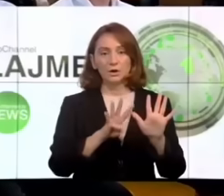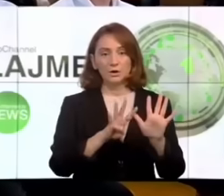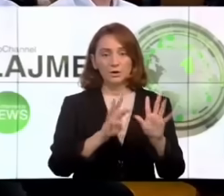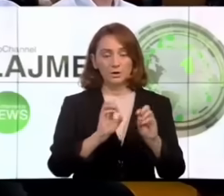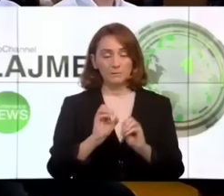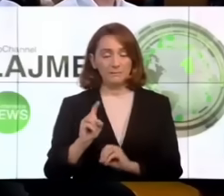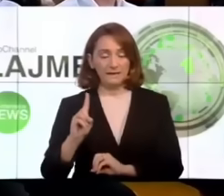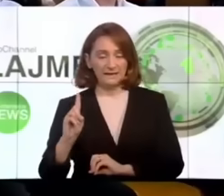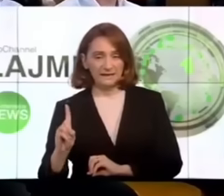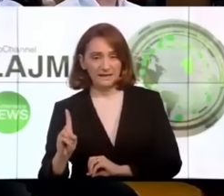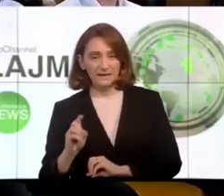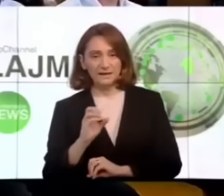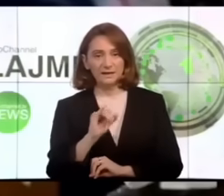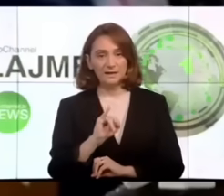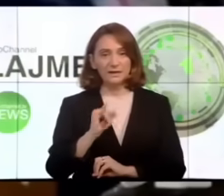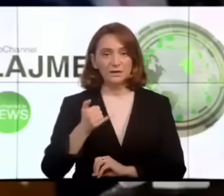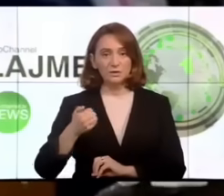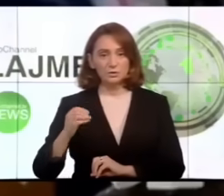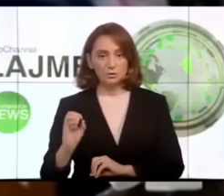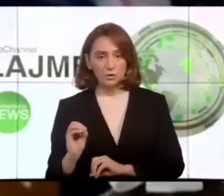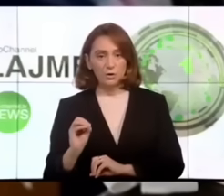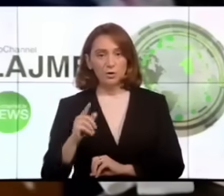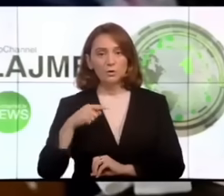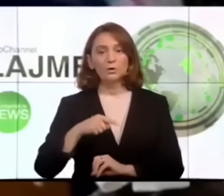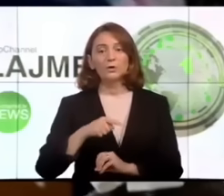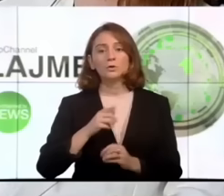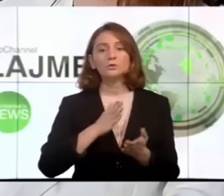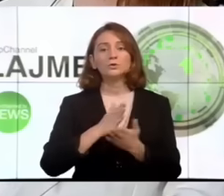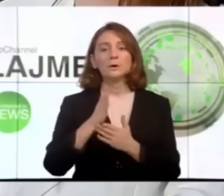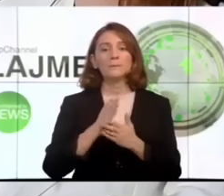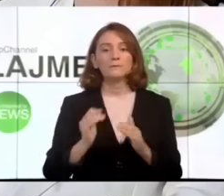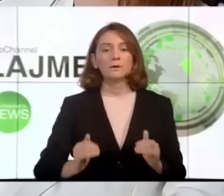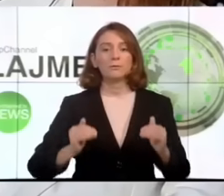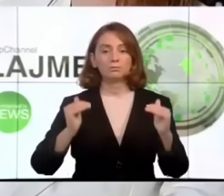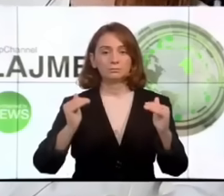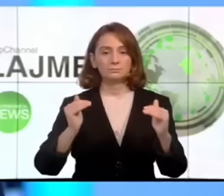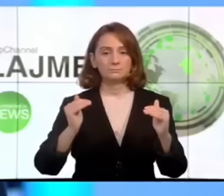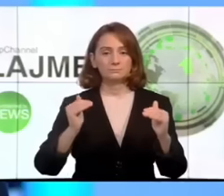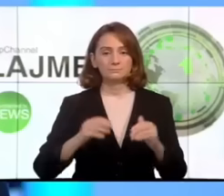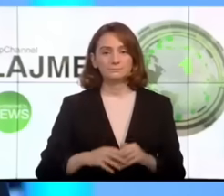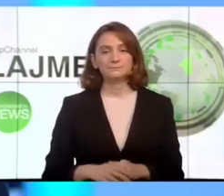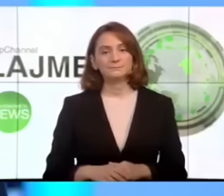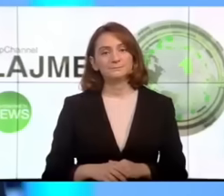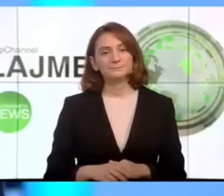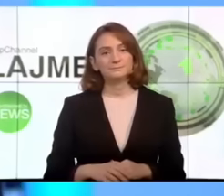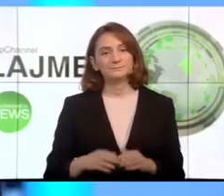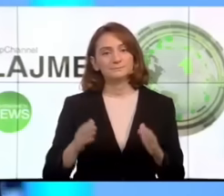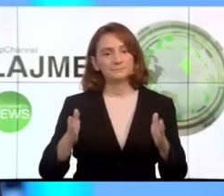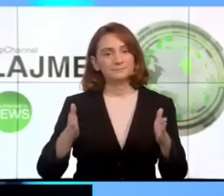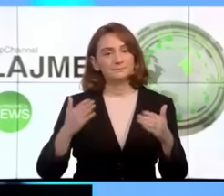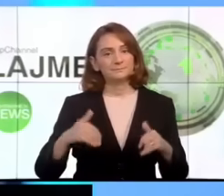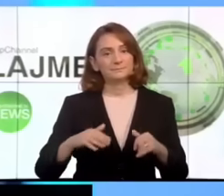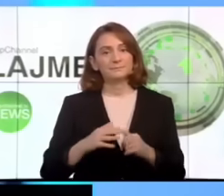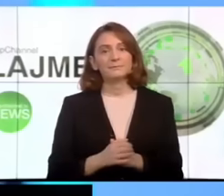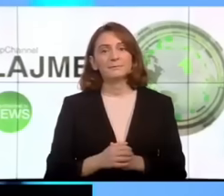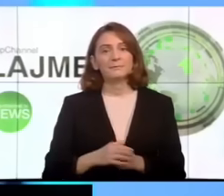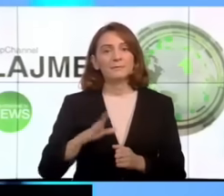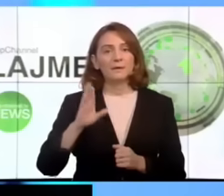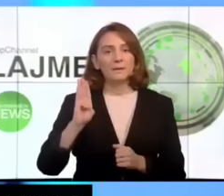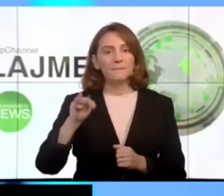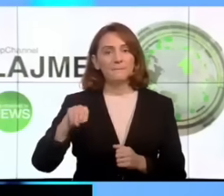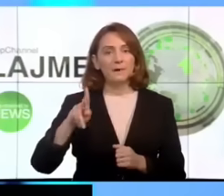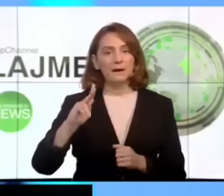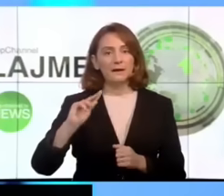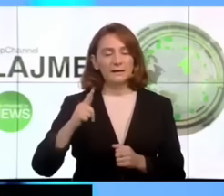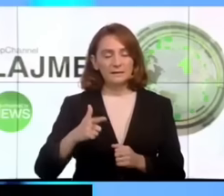është një institucion që ofron shërbime të certifikuara dhe me standarde. Bankers Petroleum Albania mbush